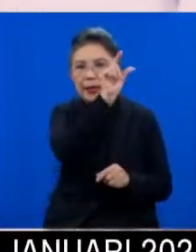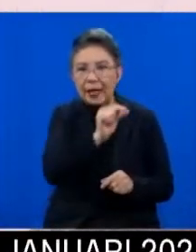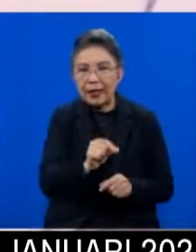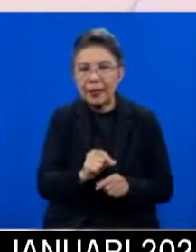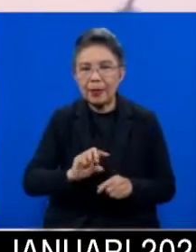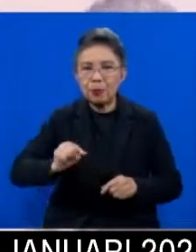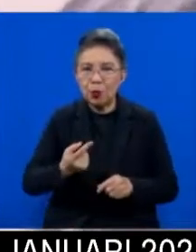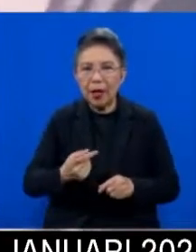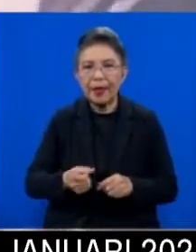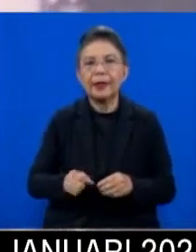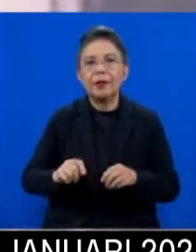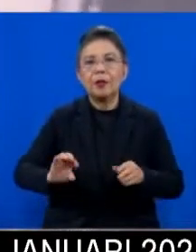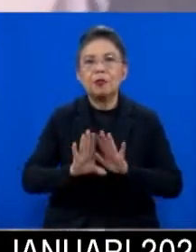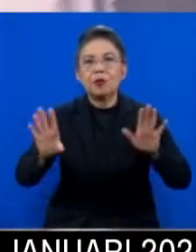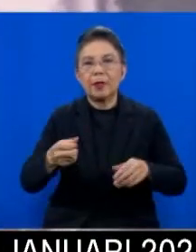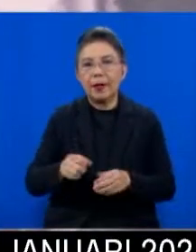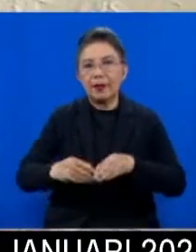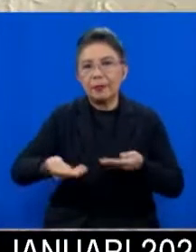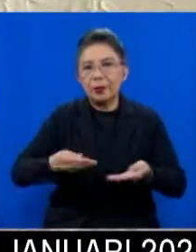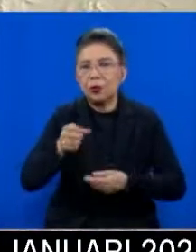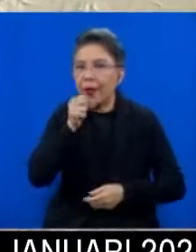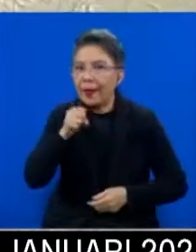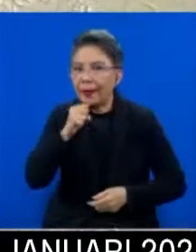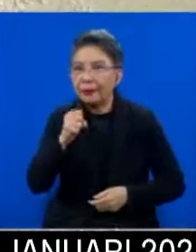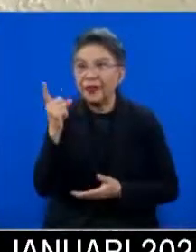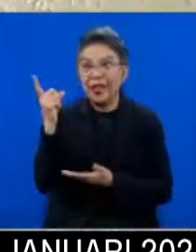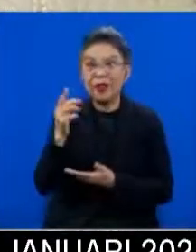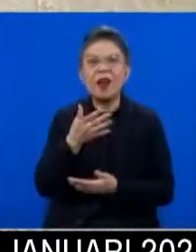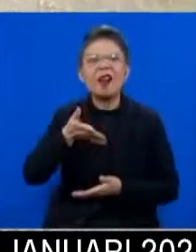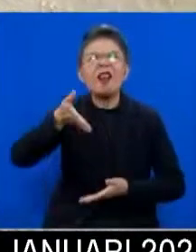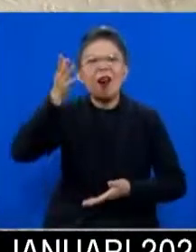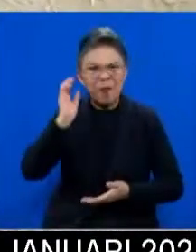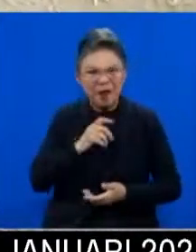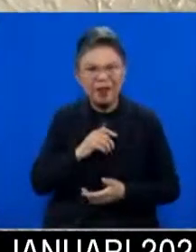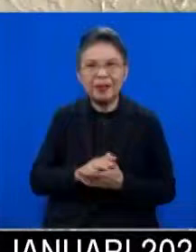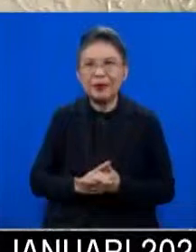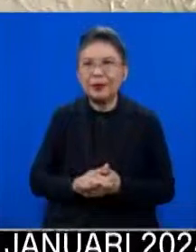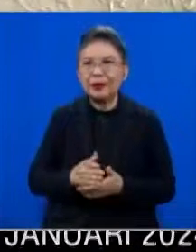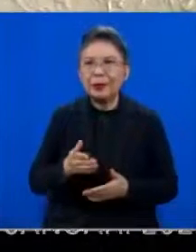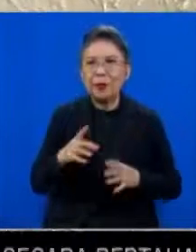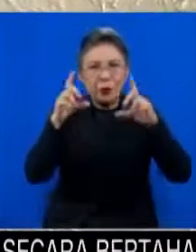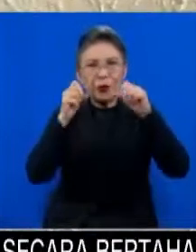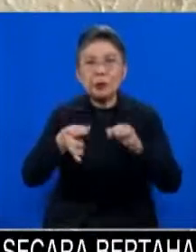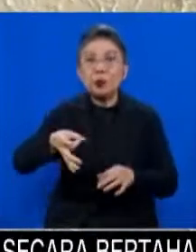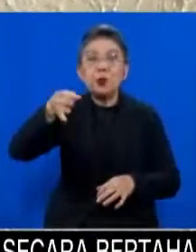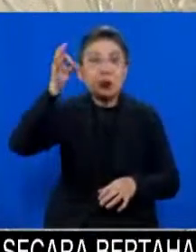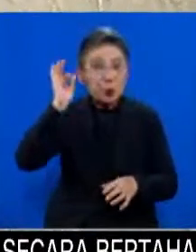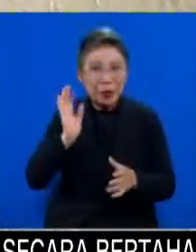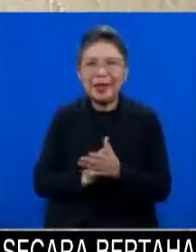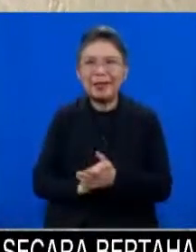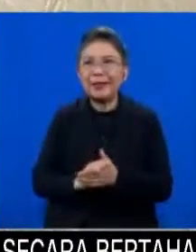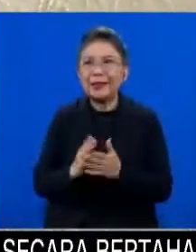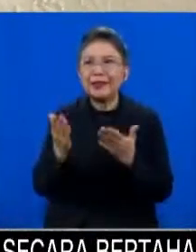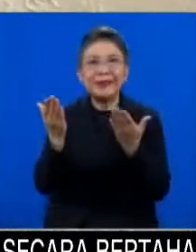merintis bisnis es krim ini. Kalau ngelihat yang jadul-jadul gini, vibes-nya itu kayak tempo dulu, kolosal. Padahal